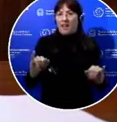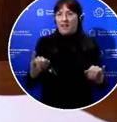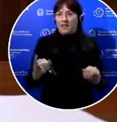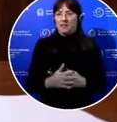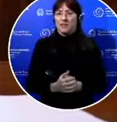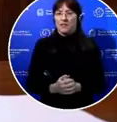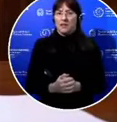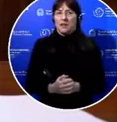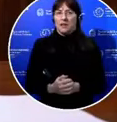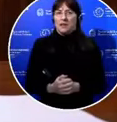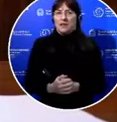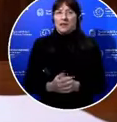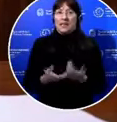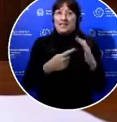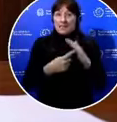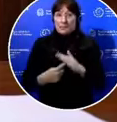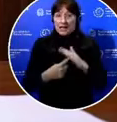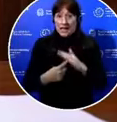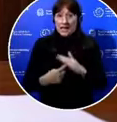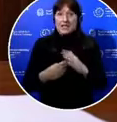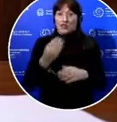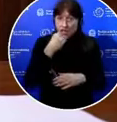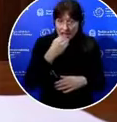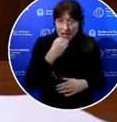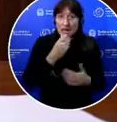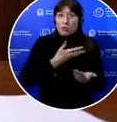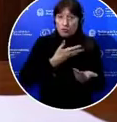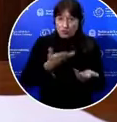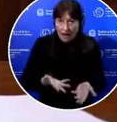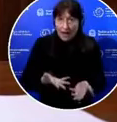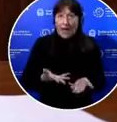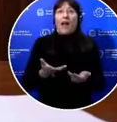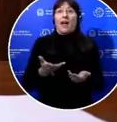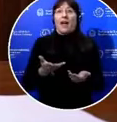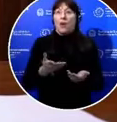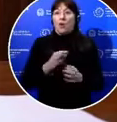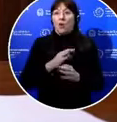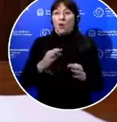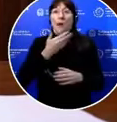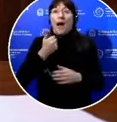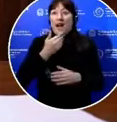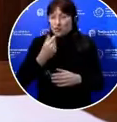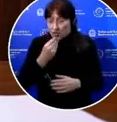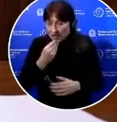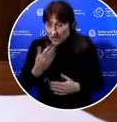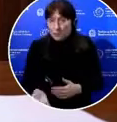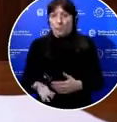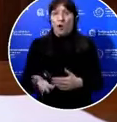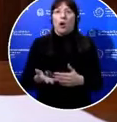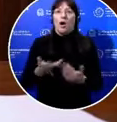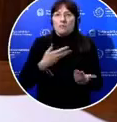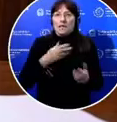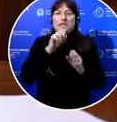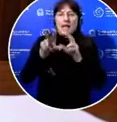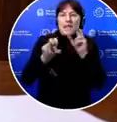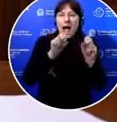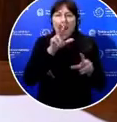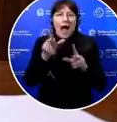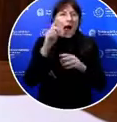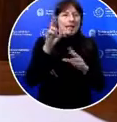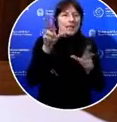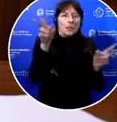autoesclusione. Le dipendenze dal cibo, dalla mancanza di cibo, cioè tutti i segnali che vengono mandati di un bisogno di aiuto a